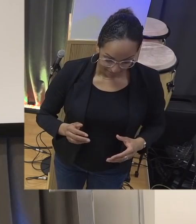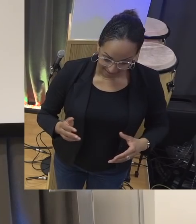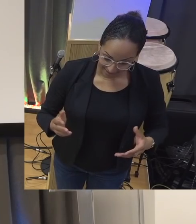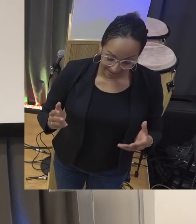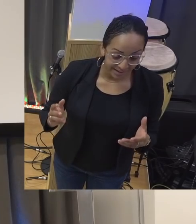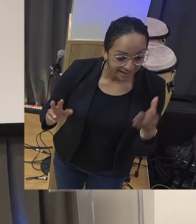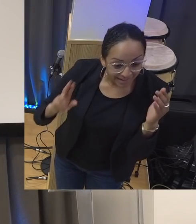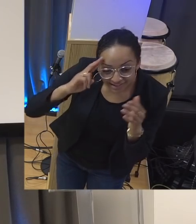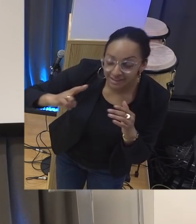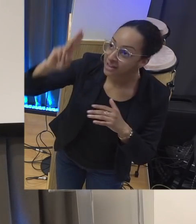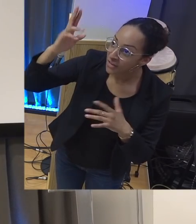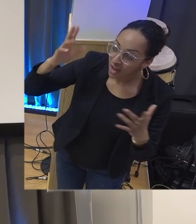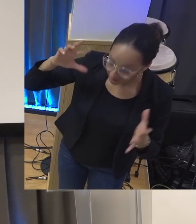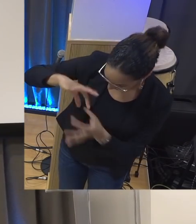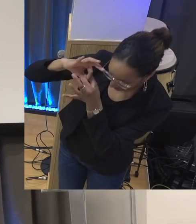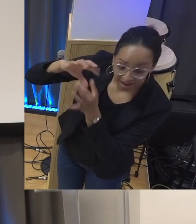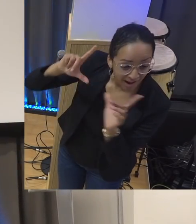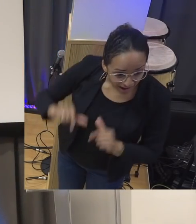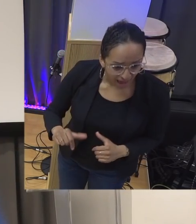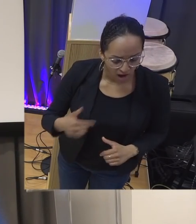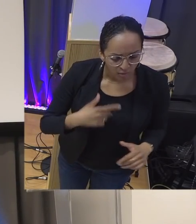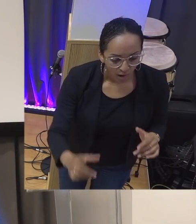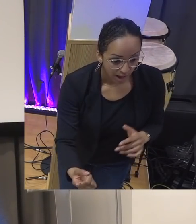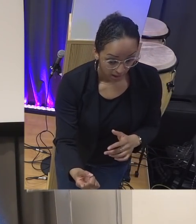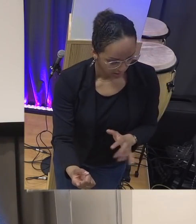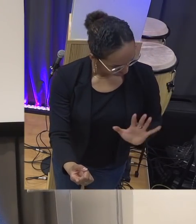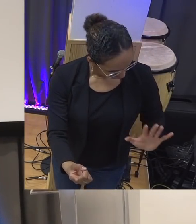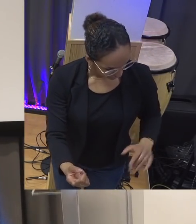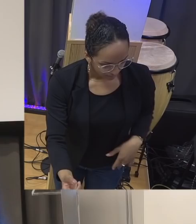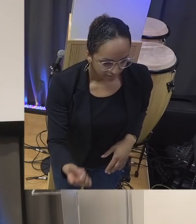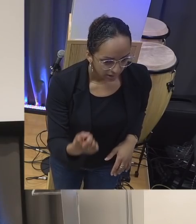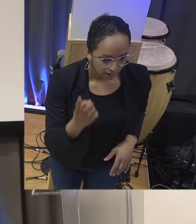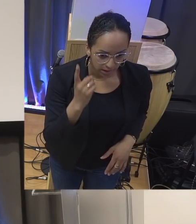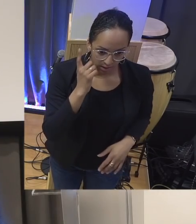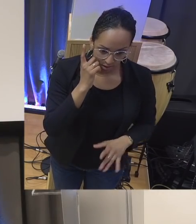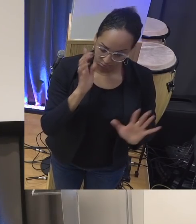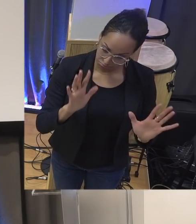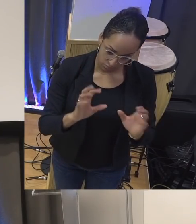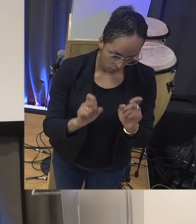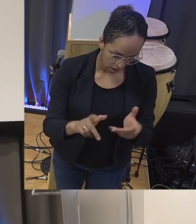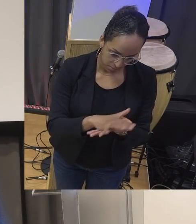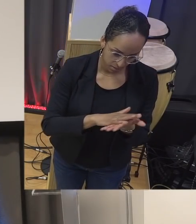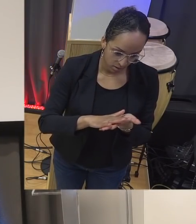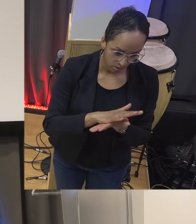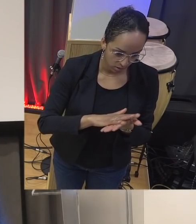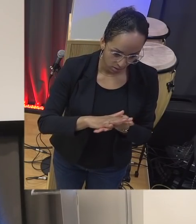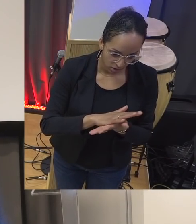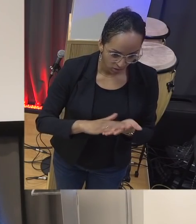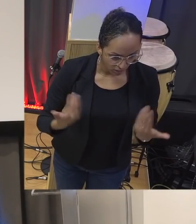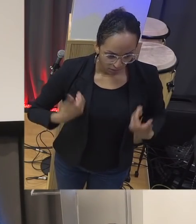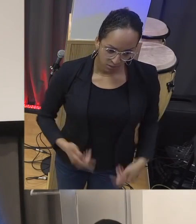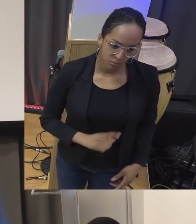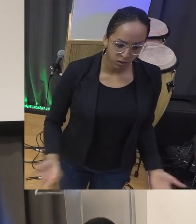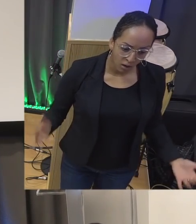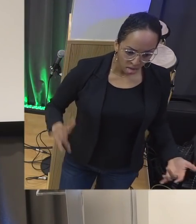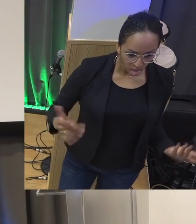suis retrouvé à lui dire au téléphone, je vous demande pardon, comment vous pouvez m'aider à m'améliorer? J'ai dit, mais Saïd, t'es pas un bonhomme, t'es une baltringue, c'est pas